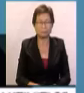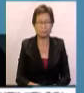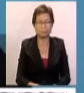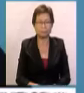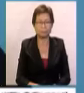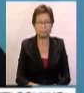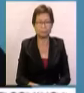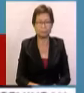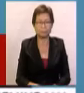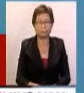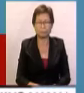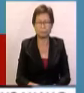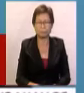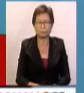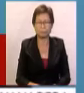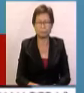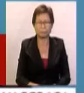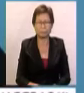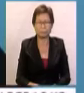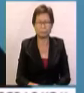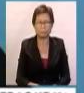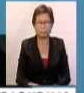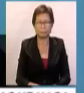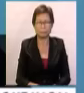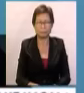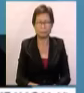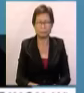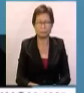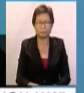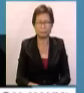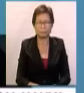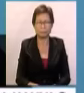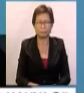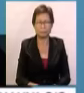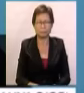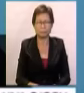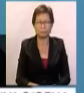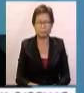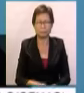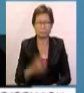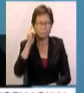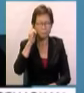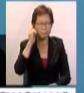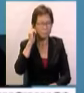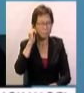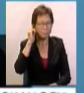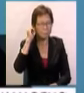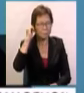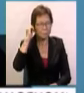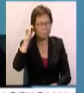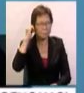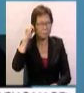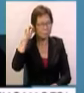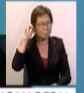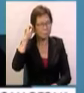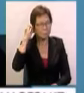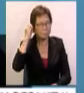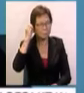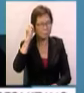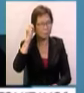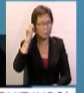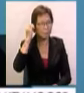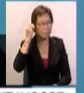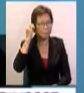team doctor or medical report on Dr. Sumareh, Sikapri Perah dan Syazwan Andik also